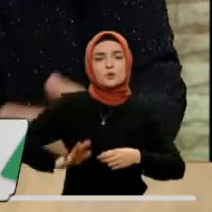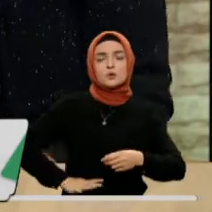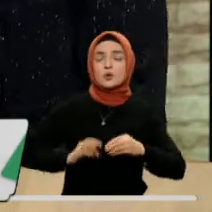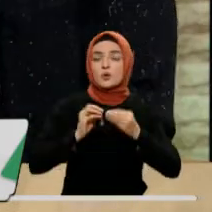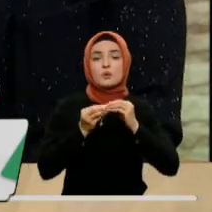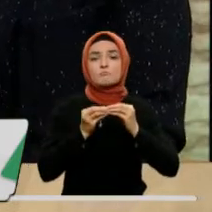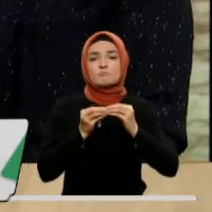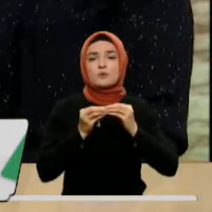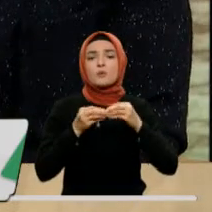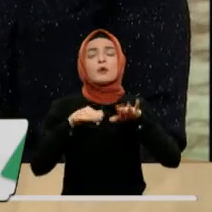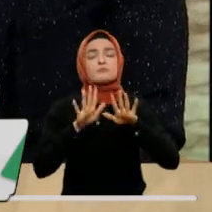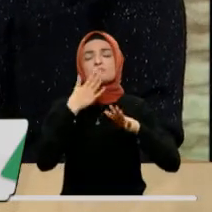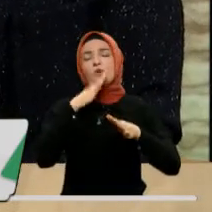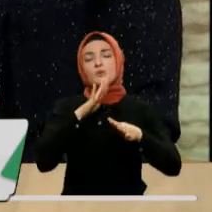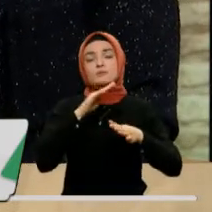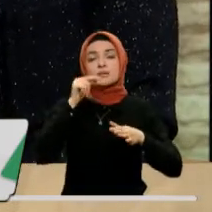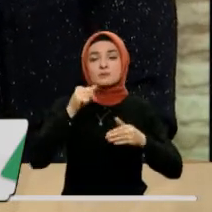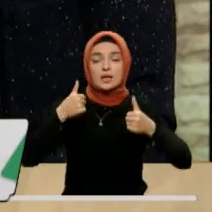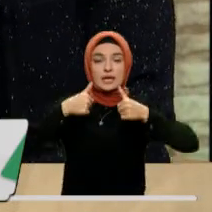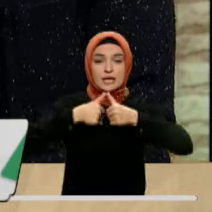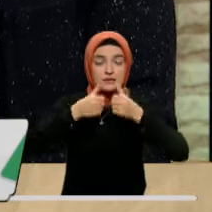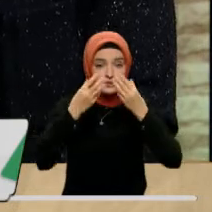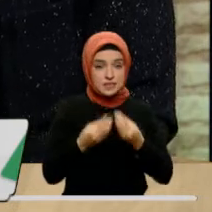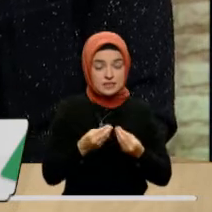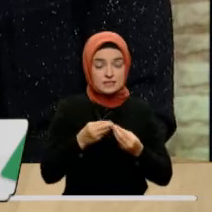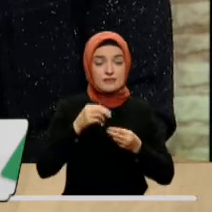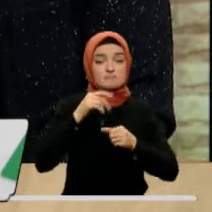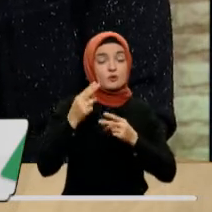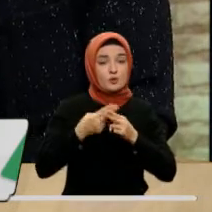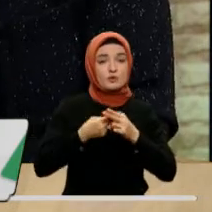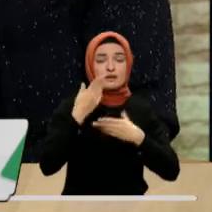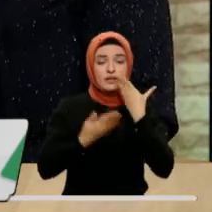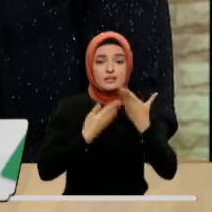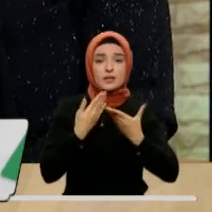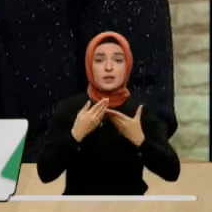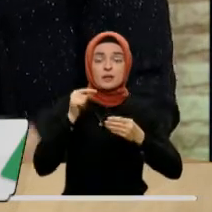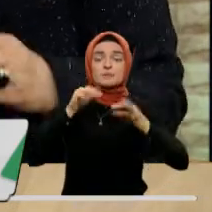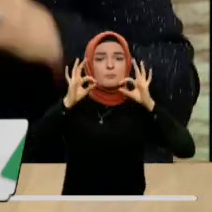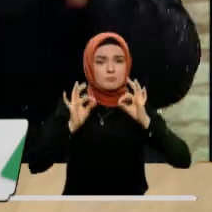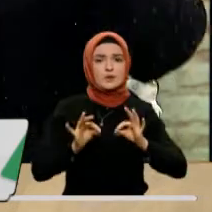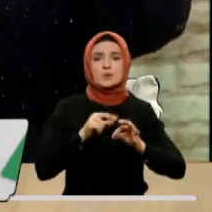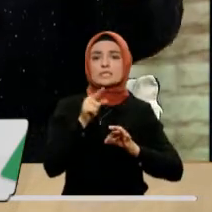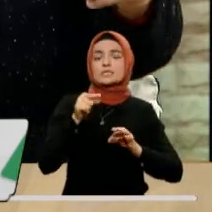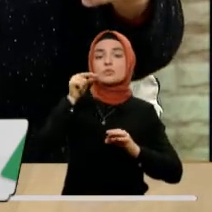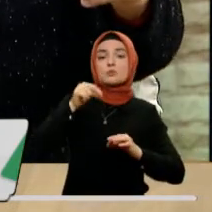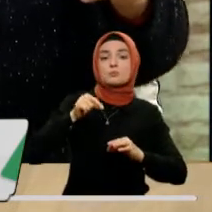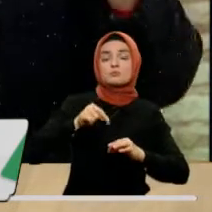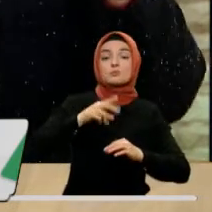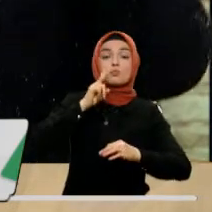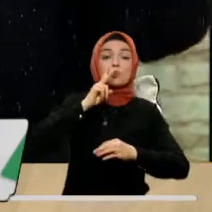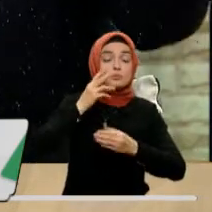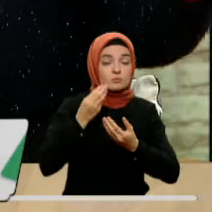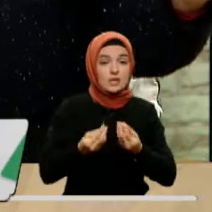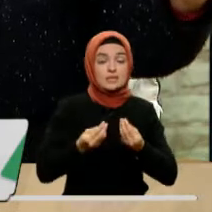değil. O zaman eğer evlilik adı altında duygusal birliktelikle bir şey başlıyorsa ve siz bunu sonuçlandırmak için